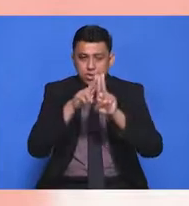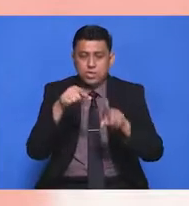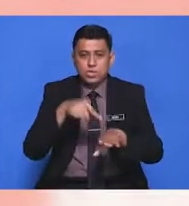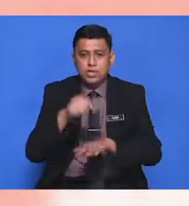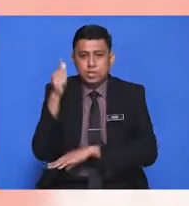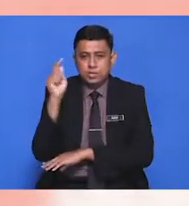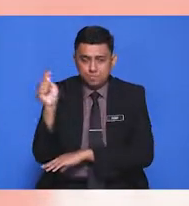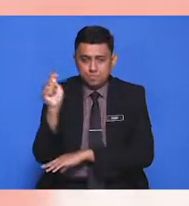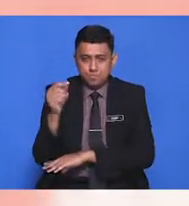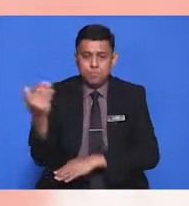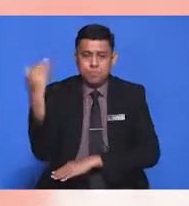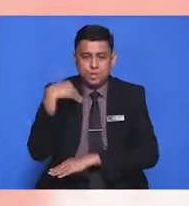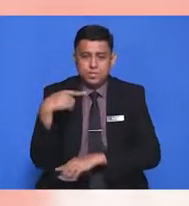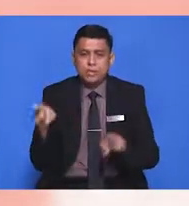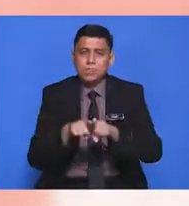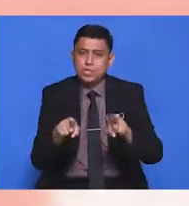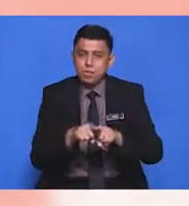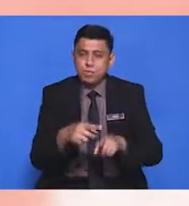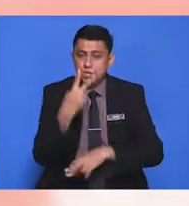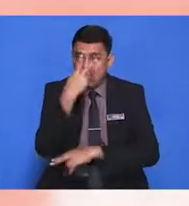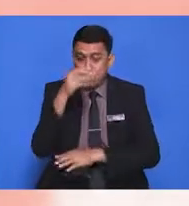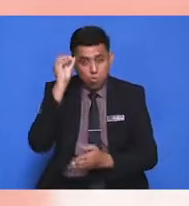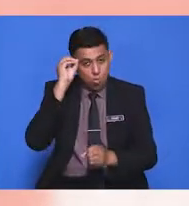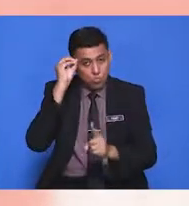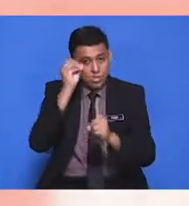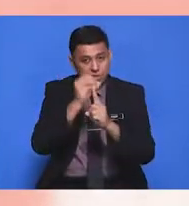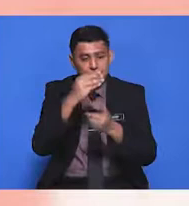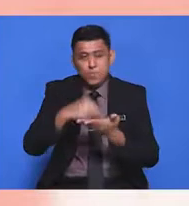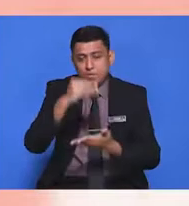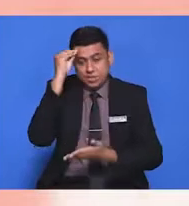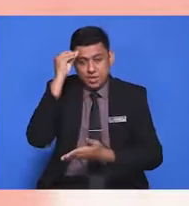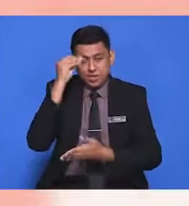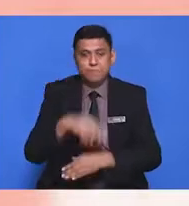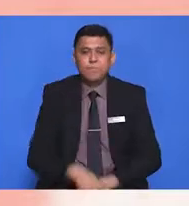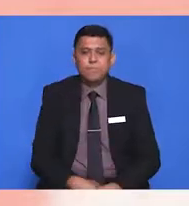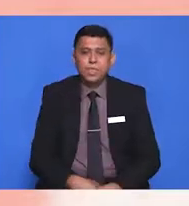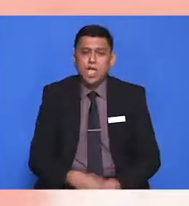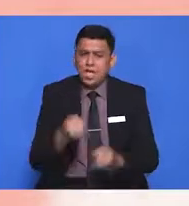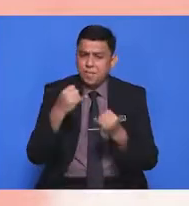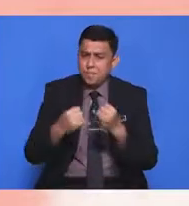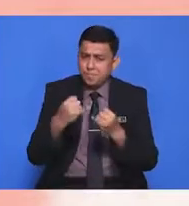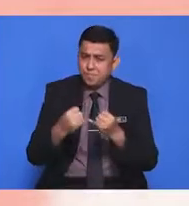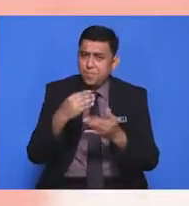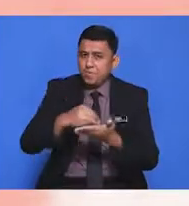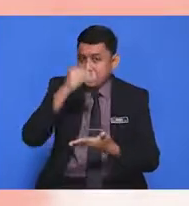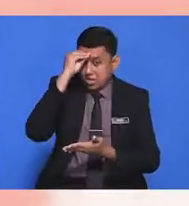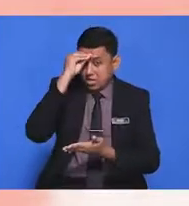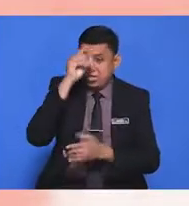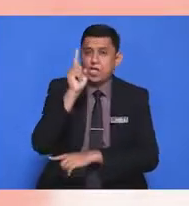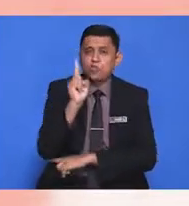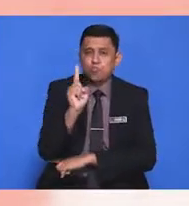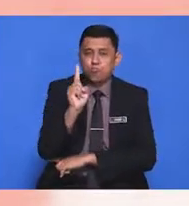bersama-sama melihat perincian objektif pembelajaran pada hari ini. Di akhir sesi pembelajaran kita,